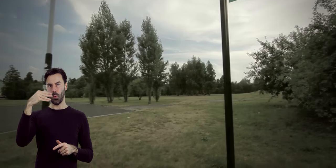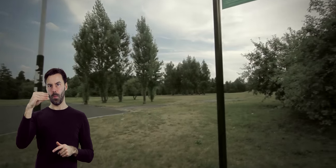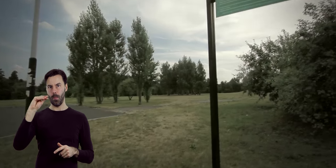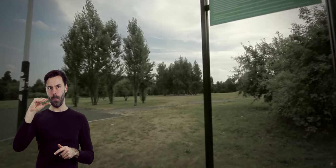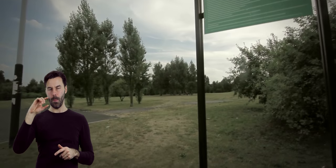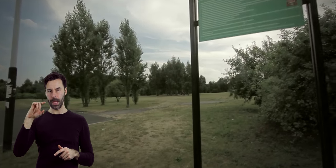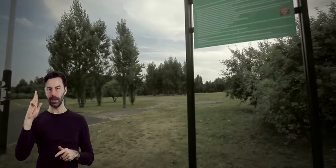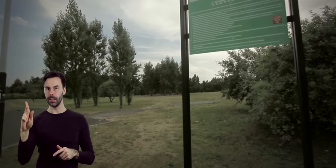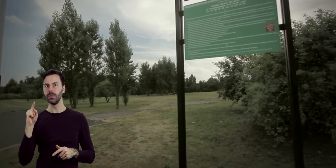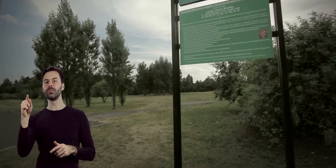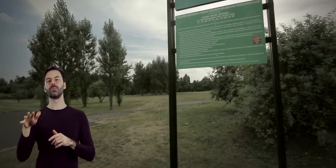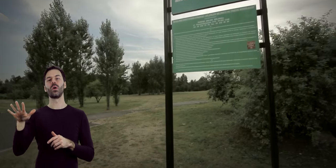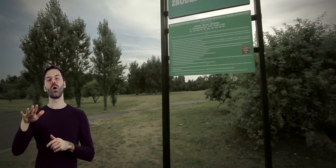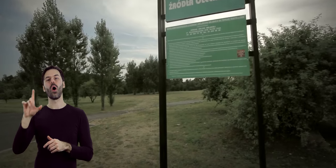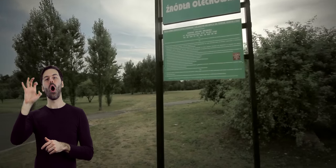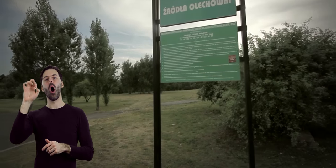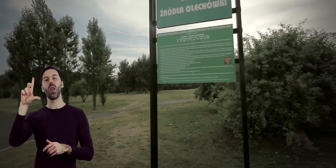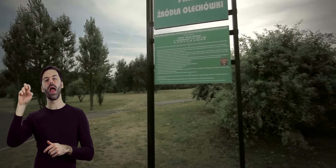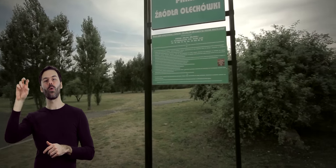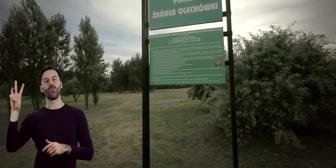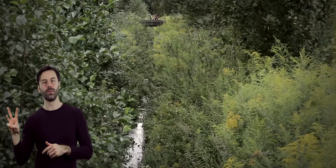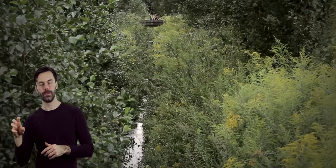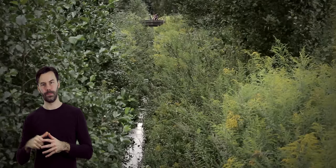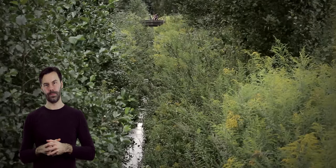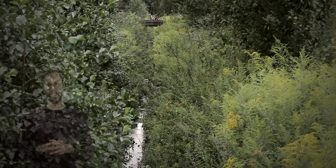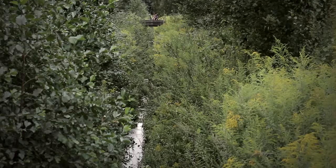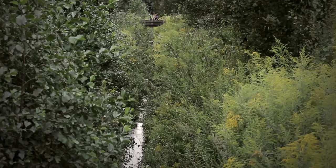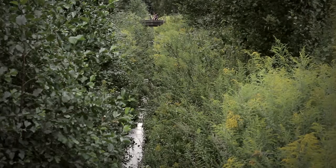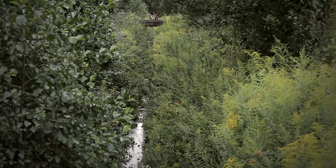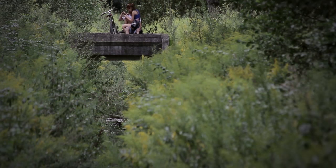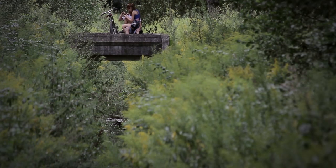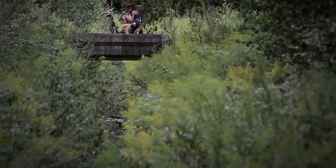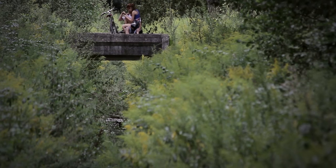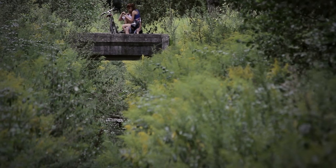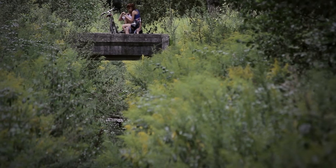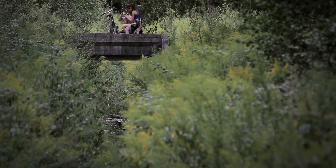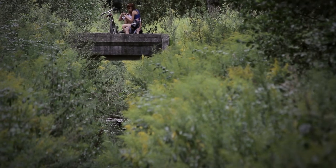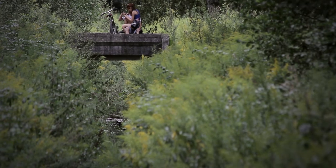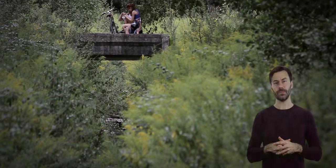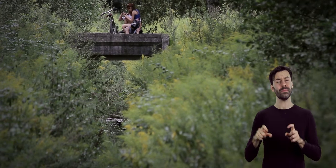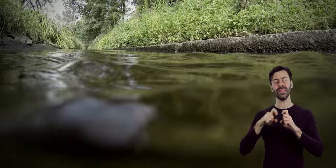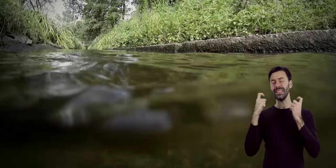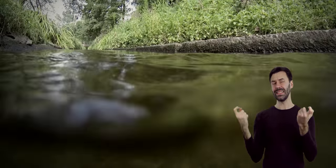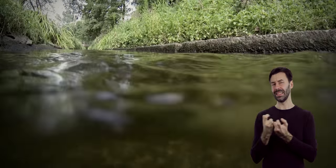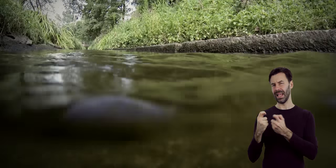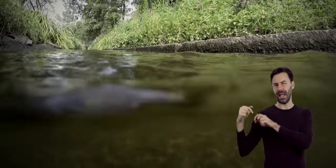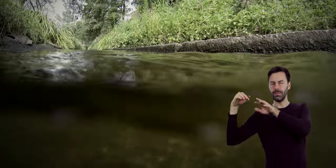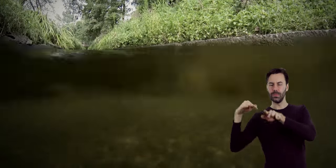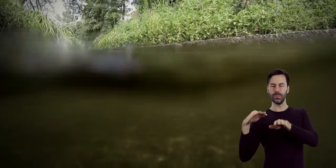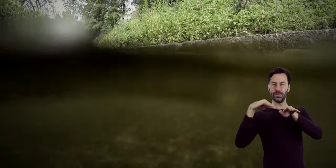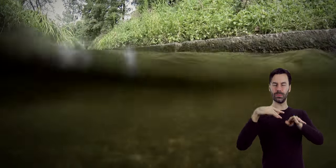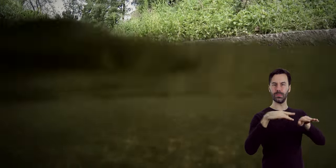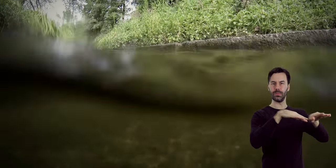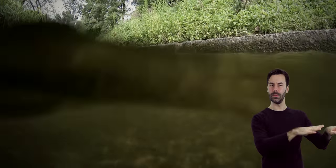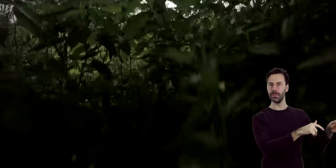ma swój początek na Olechowie i przepływa ze wschodu na zachód, przez południową część Łodzi, cały czas na